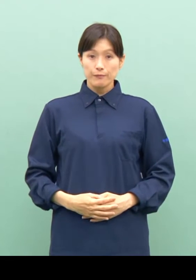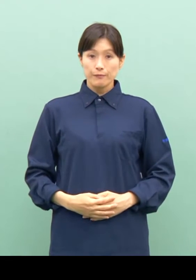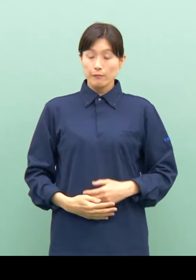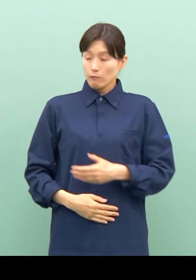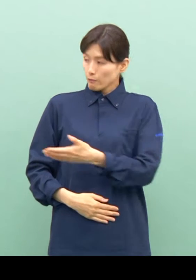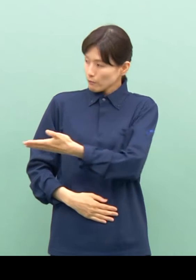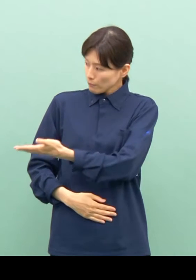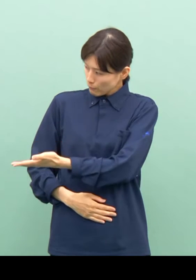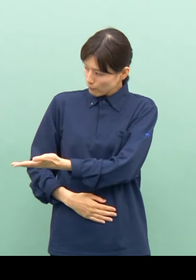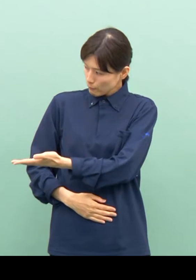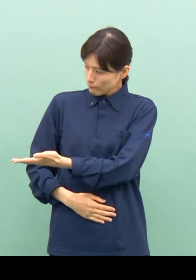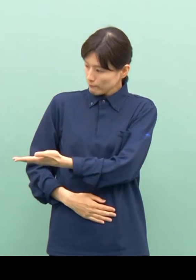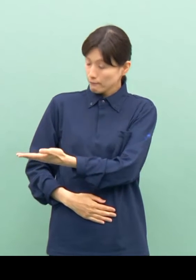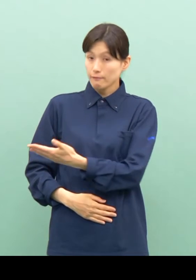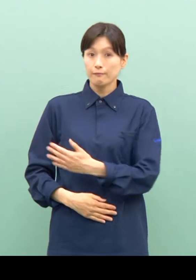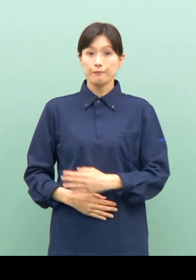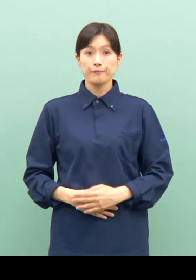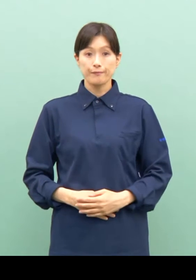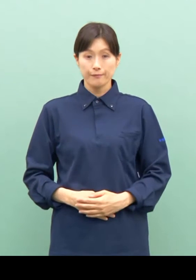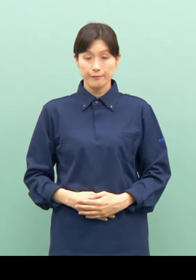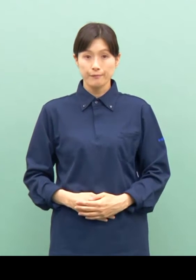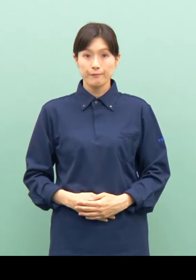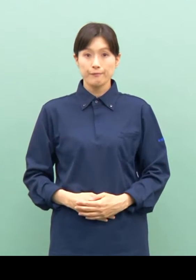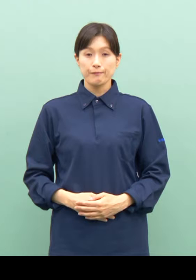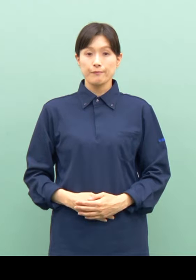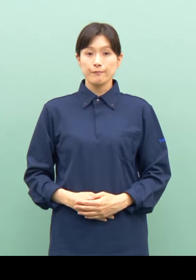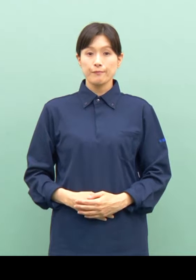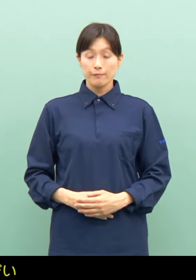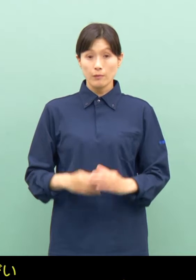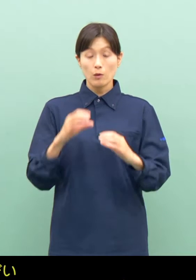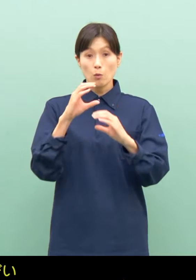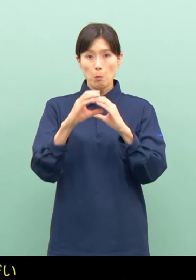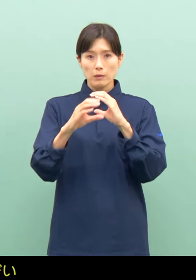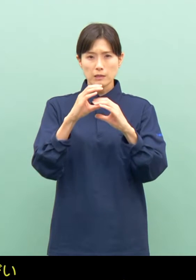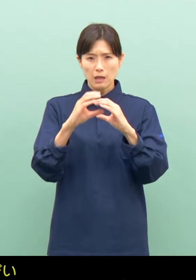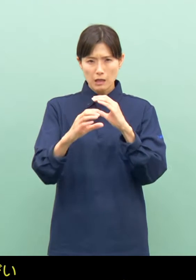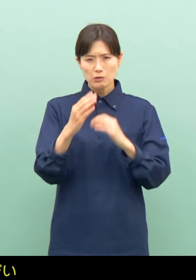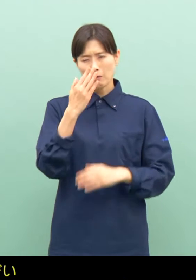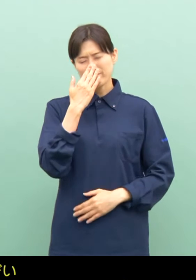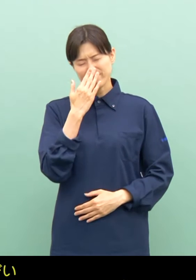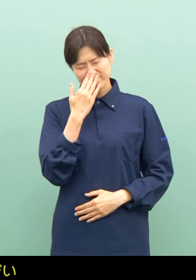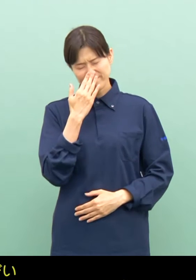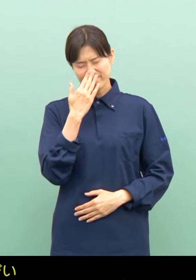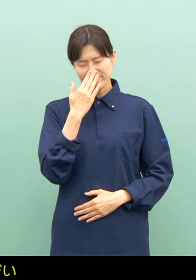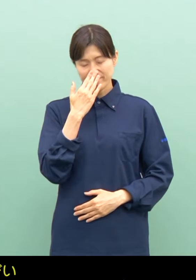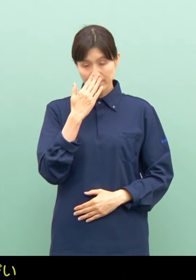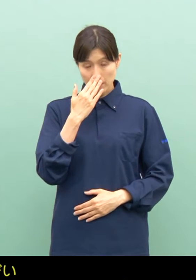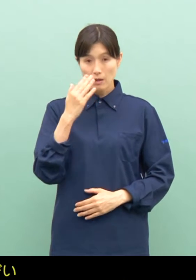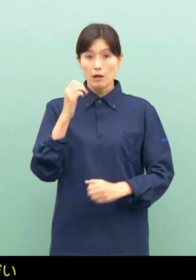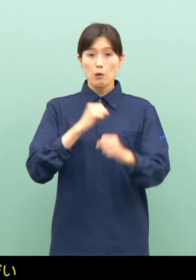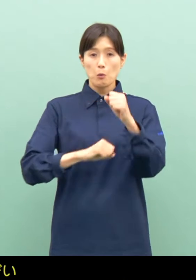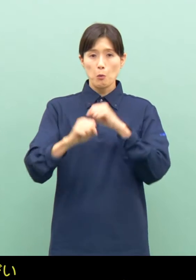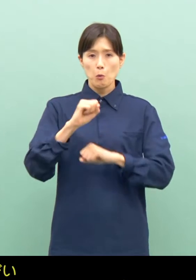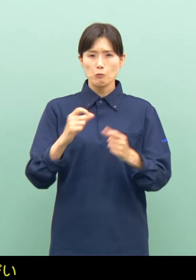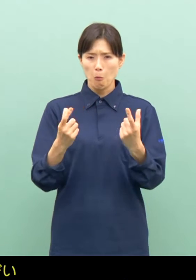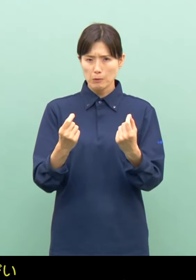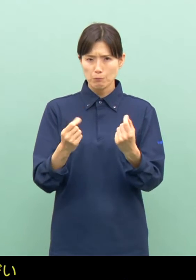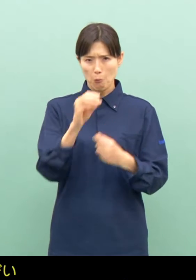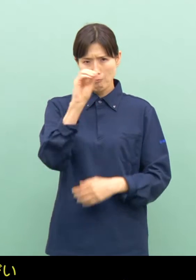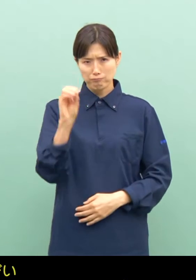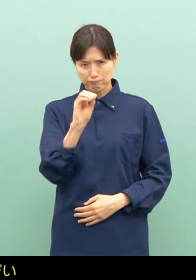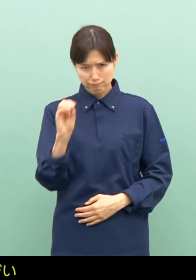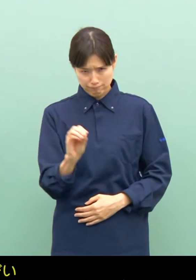害、自閉症、アスペルガー症候群はコミュニケーションの障害やパターン化した行動などが見られます